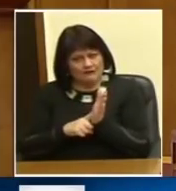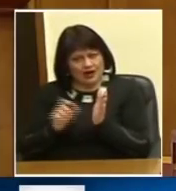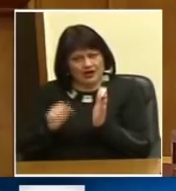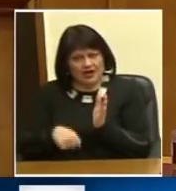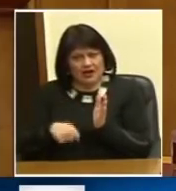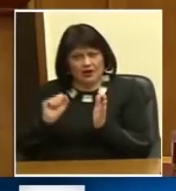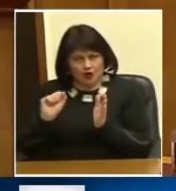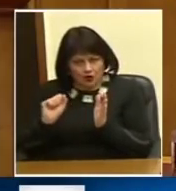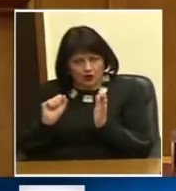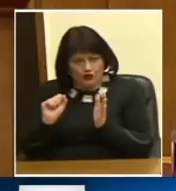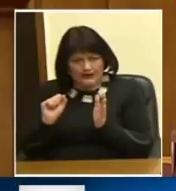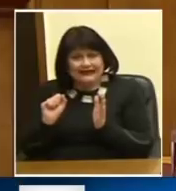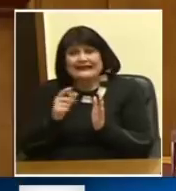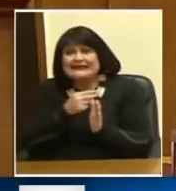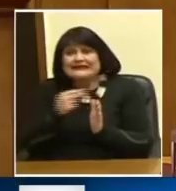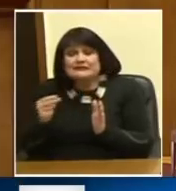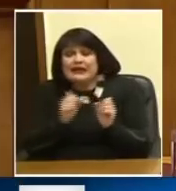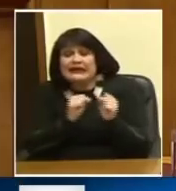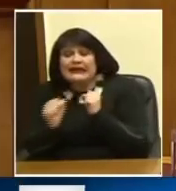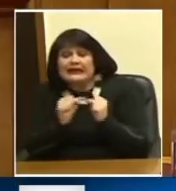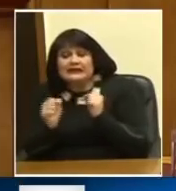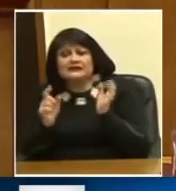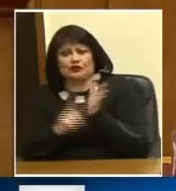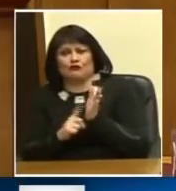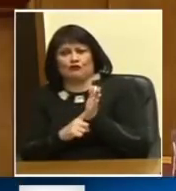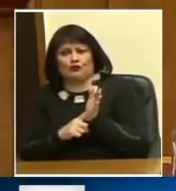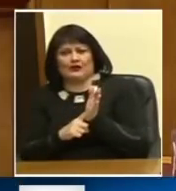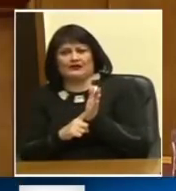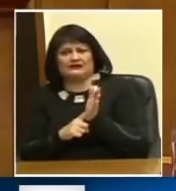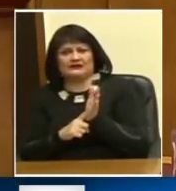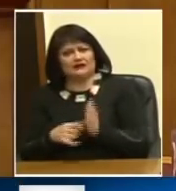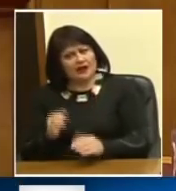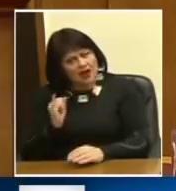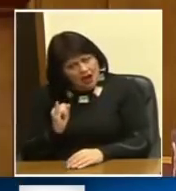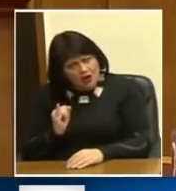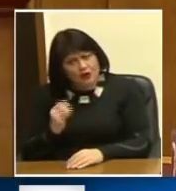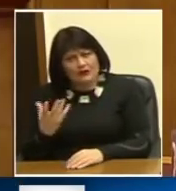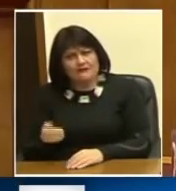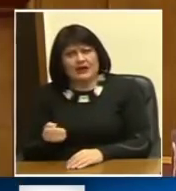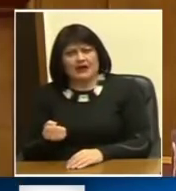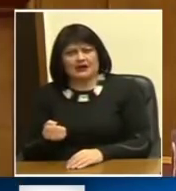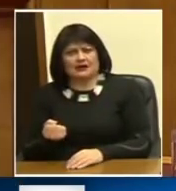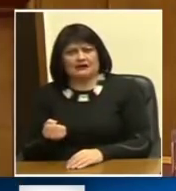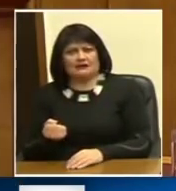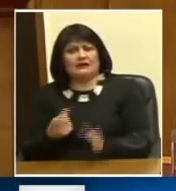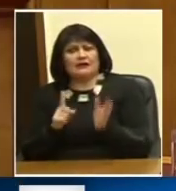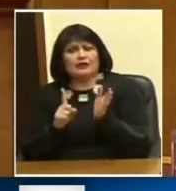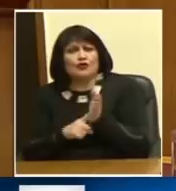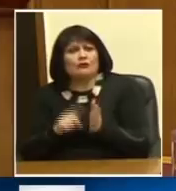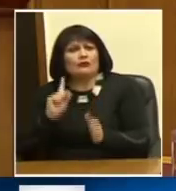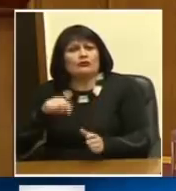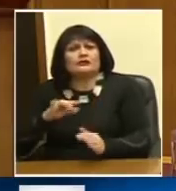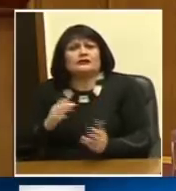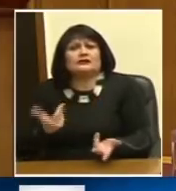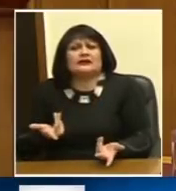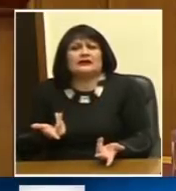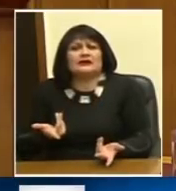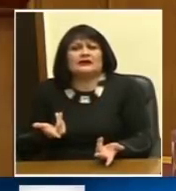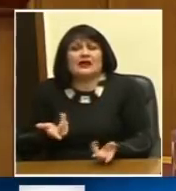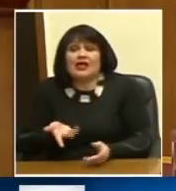αναπαραχθεί, αυτό σημαίνει κρίση νομιμοποίησης, δεν έχει λήξει, υπάρχει ακόμα. Και η πόλωση και η